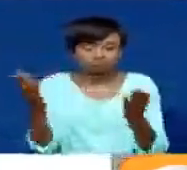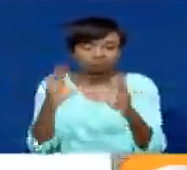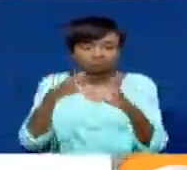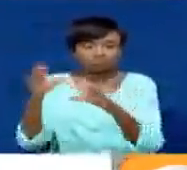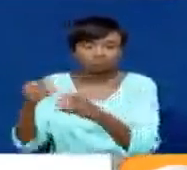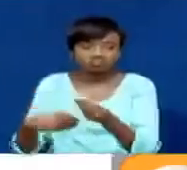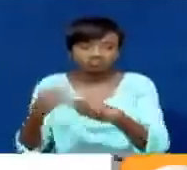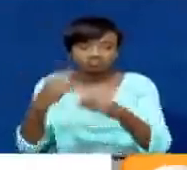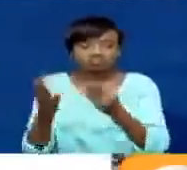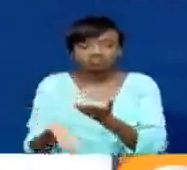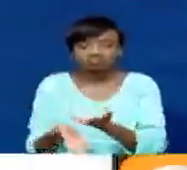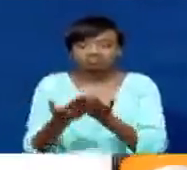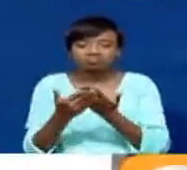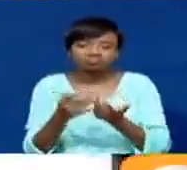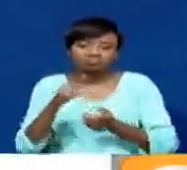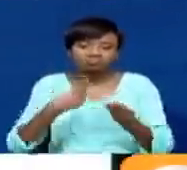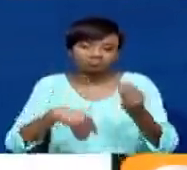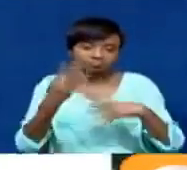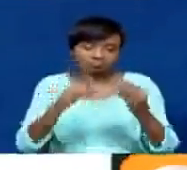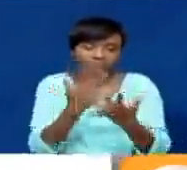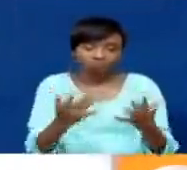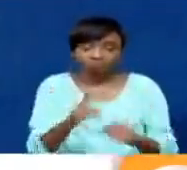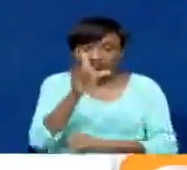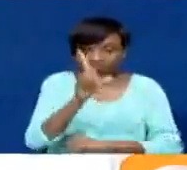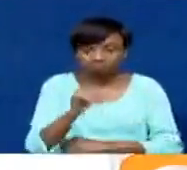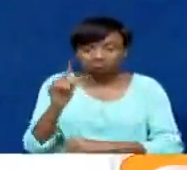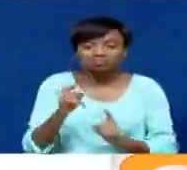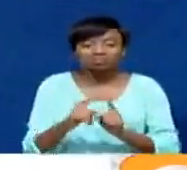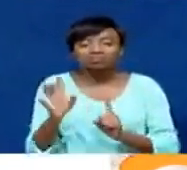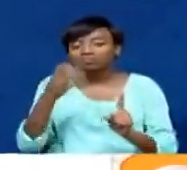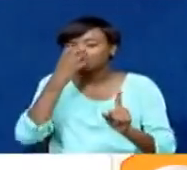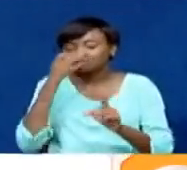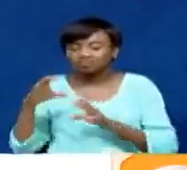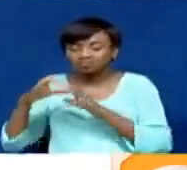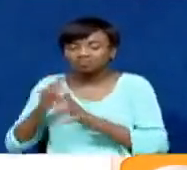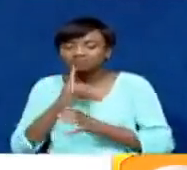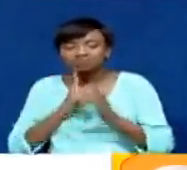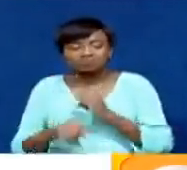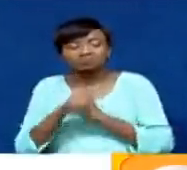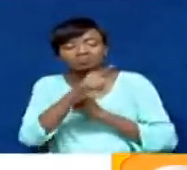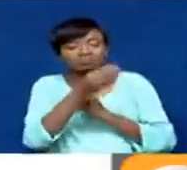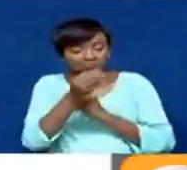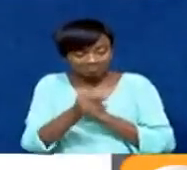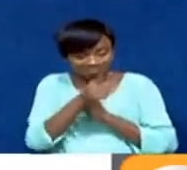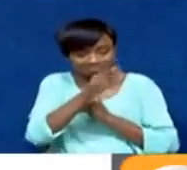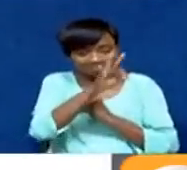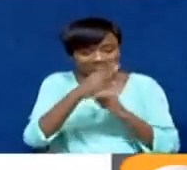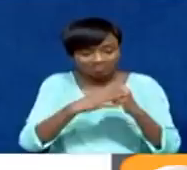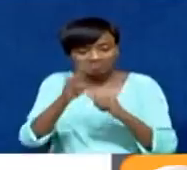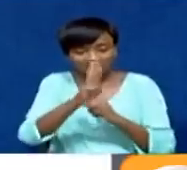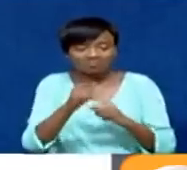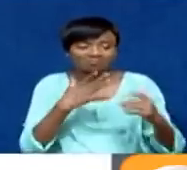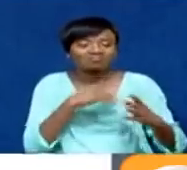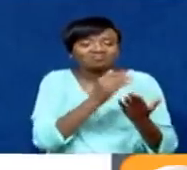ili kuwapunguzia mzigo wananchi wa kawaida. Viongozi wa muungano wa Kenya Kwanza wakizamia swala hilo na kudai majibu kutoka kwa